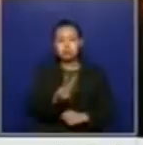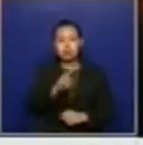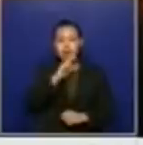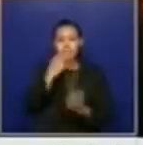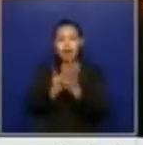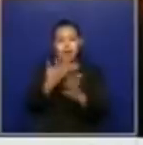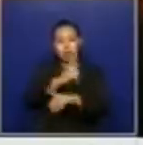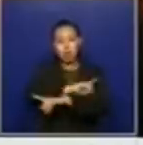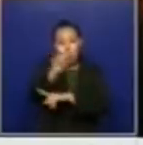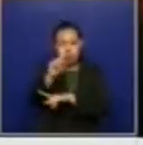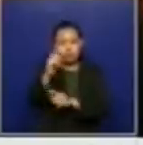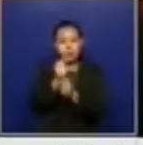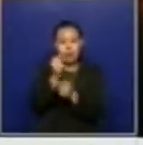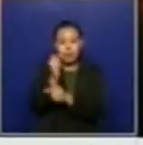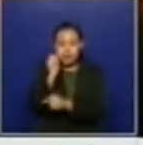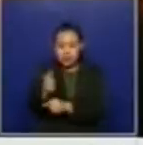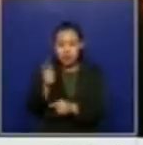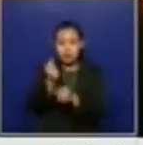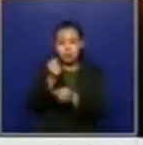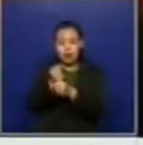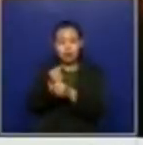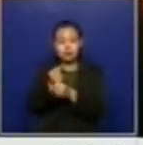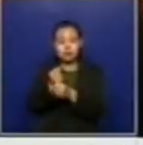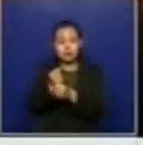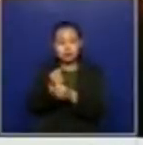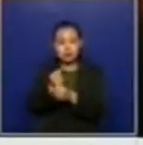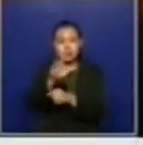บาทฮะขึ้นมาได้325ผมย้ำถึงธัน